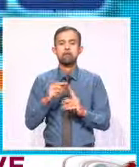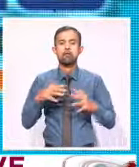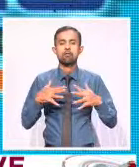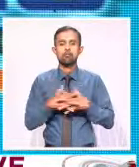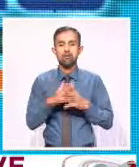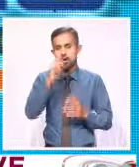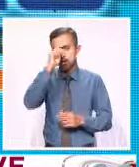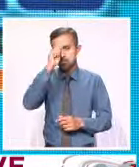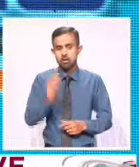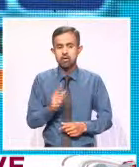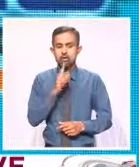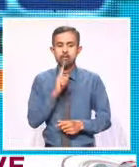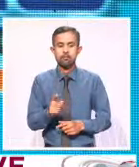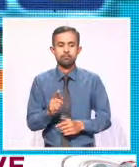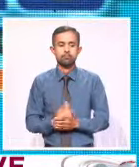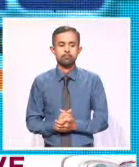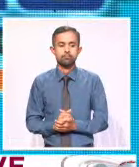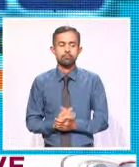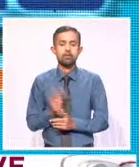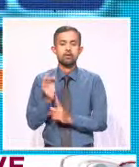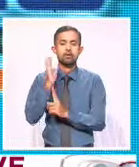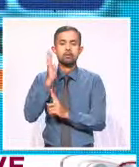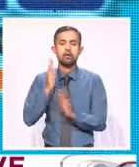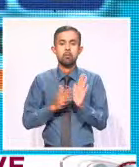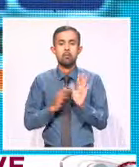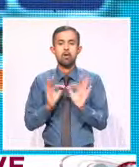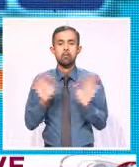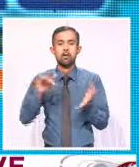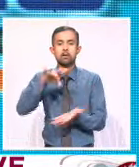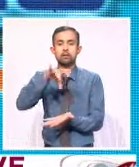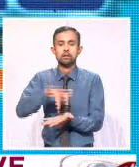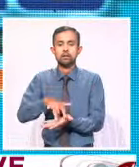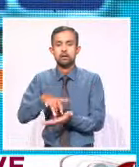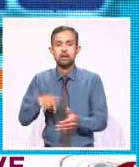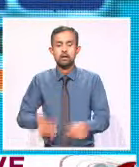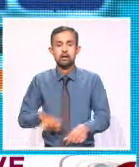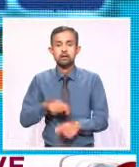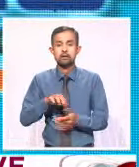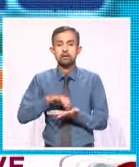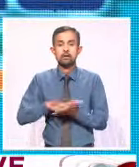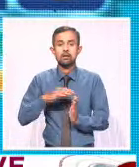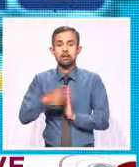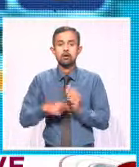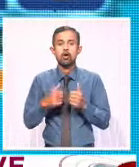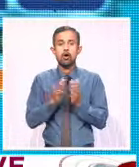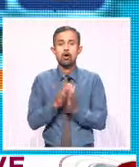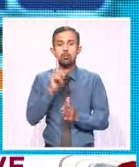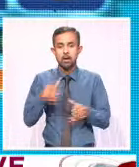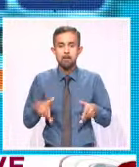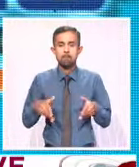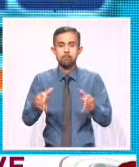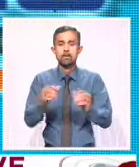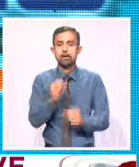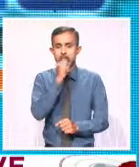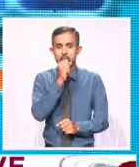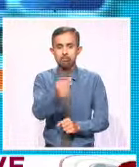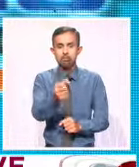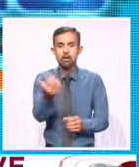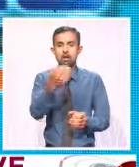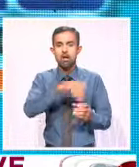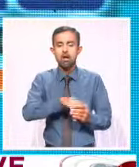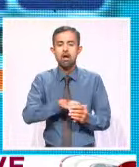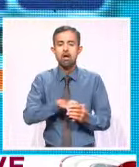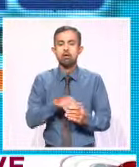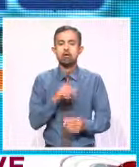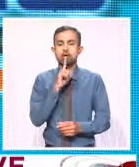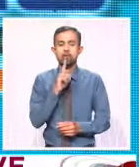වජිර අබේවර්ධන මහතා පවසනවා. ජනාධිපති මාධ්‍ය කේන්ද්‍රයේ අද පැවති ස්ථාවර රටකට සෑම එක මගකට ප්‍රවෘත්ති සාකච්ඡාවට එක්වමින්